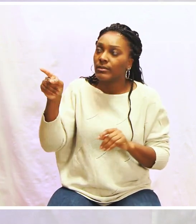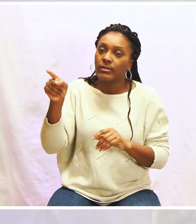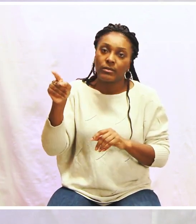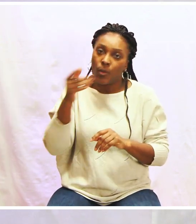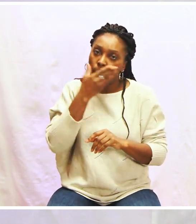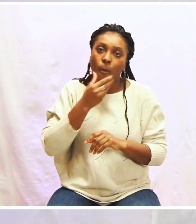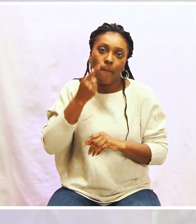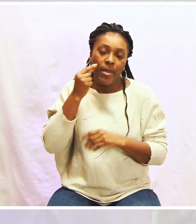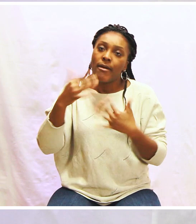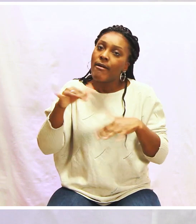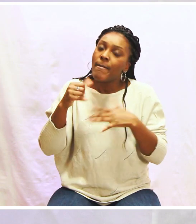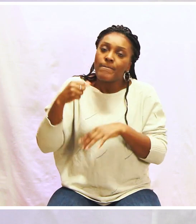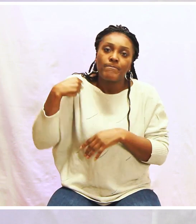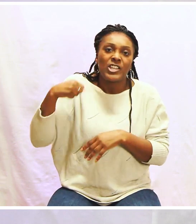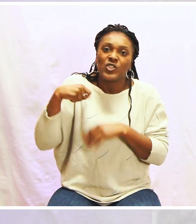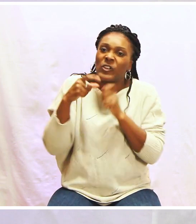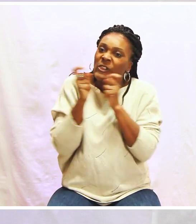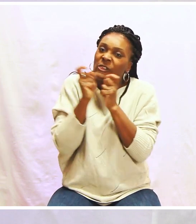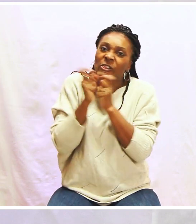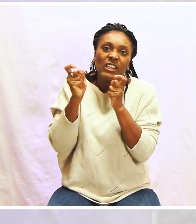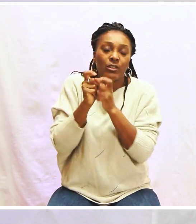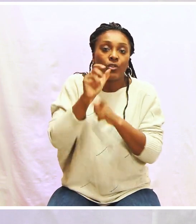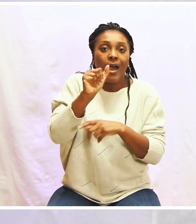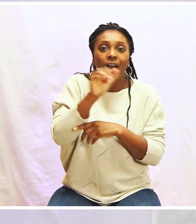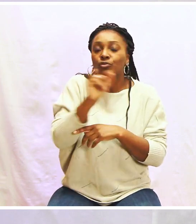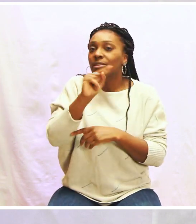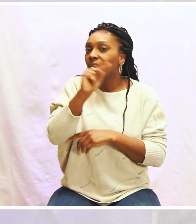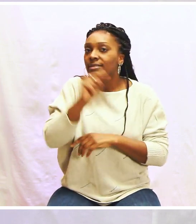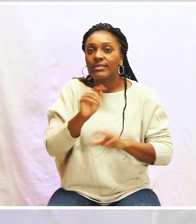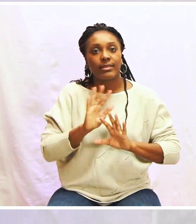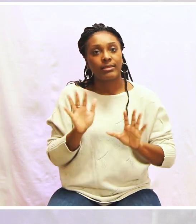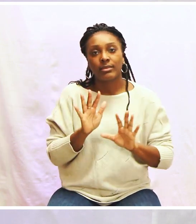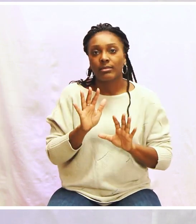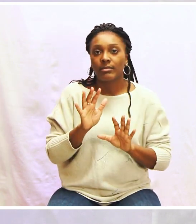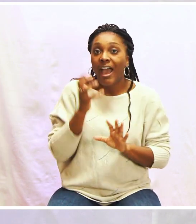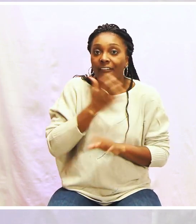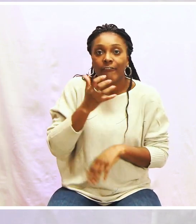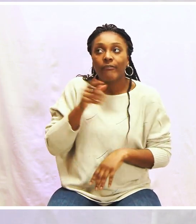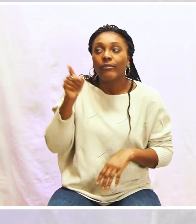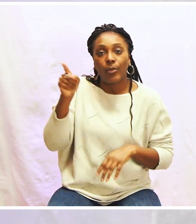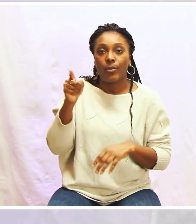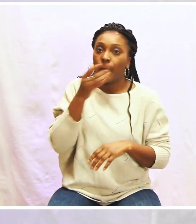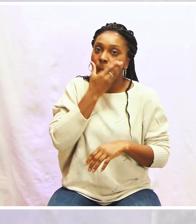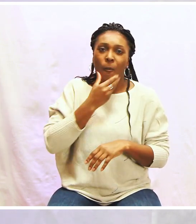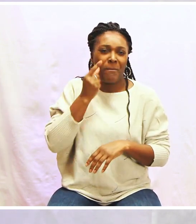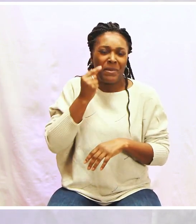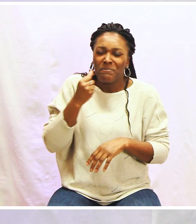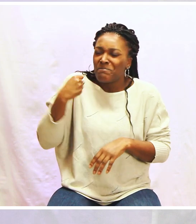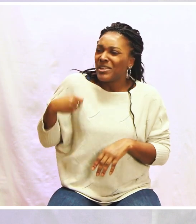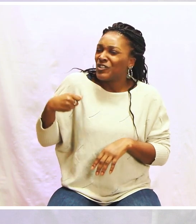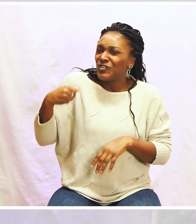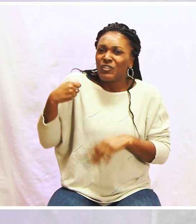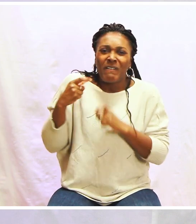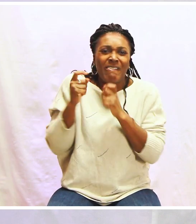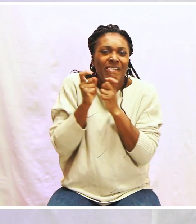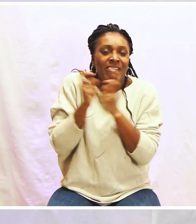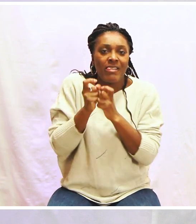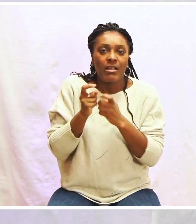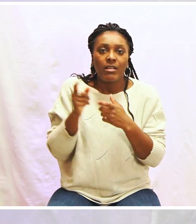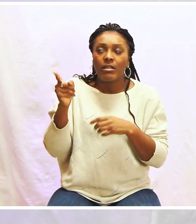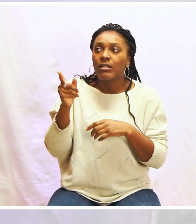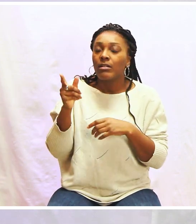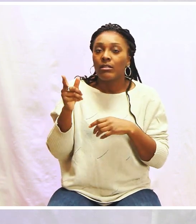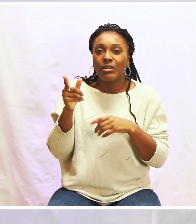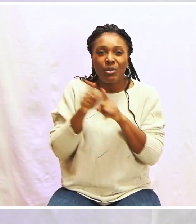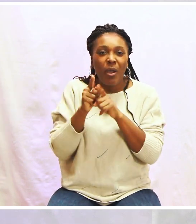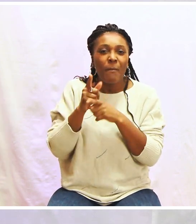De A jusqu'à Z. Il y a tout qui est passé avec Jacob. Il l'a trompé avec ses filles, il